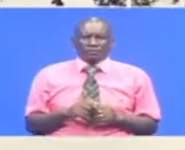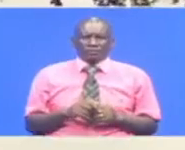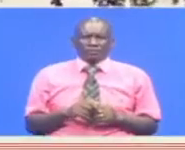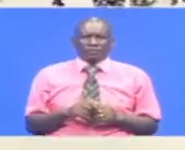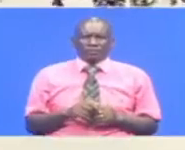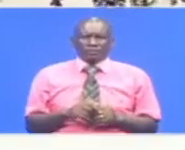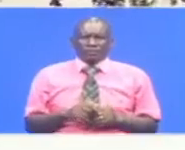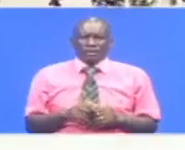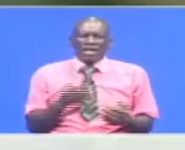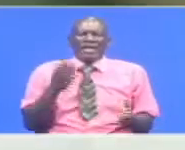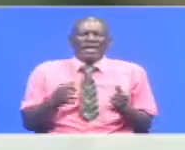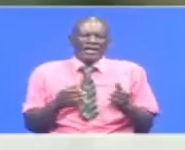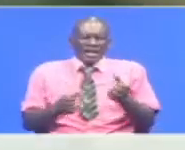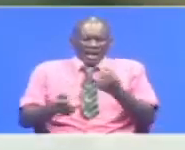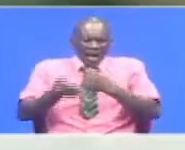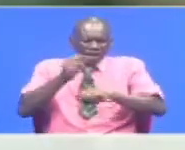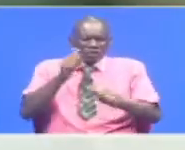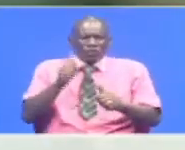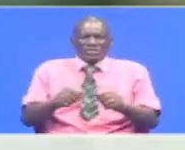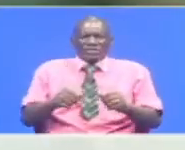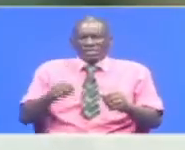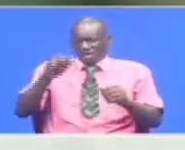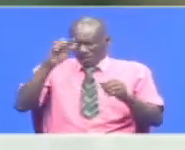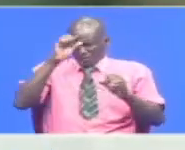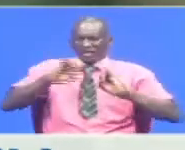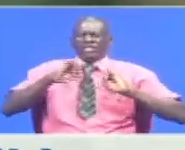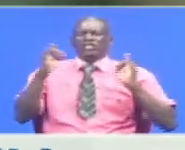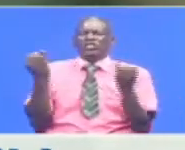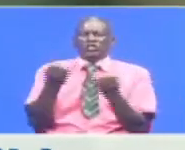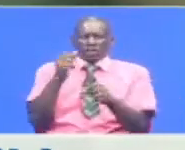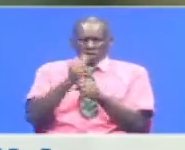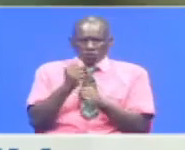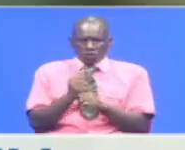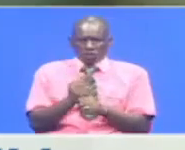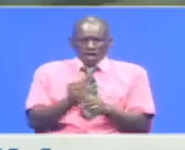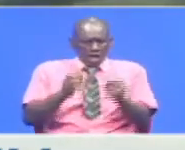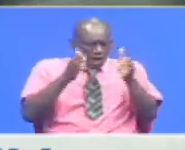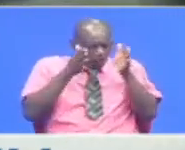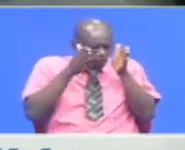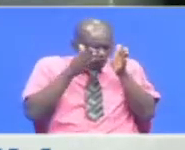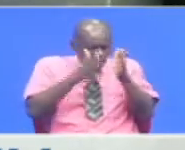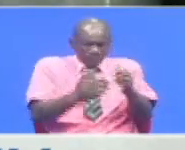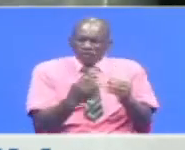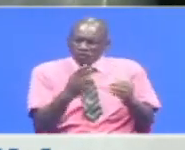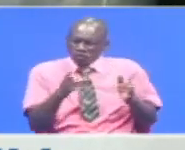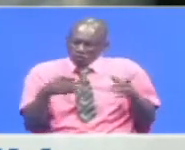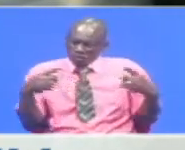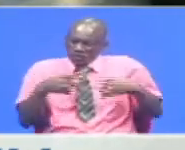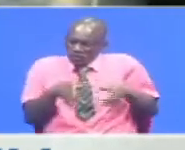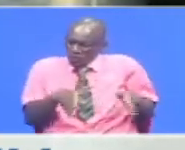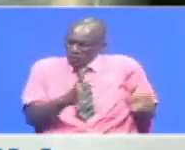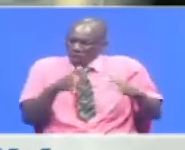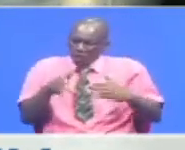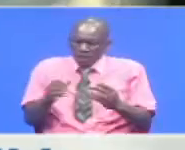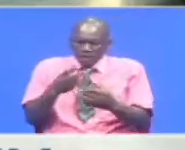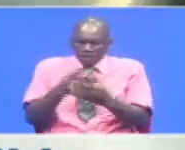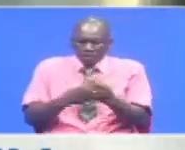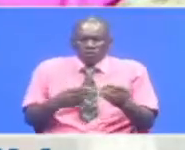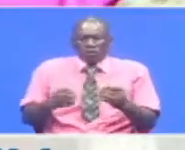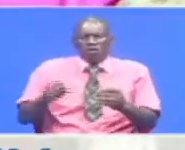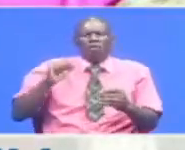Hatua zozote ambazo taasisi za serikali zinachukua zinamulikwa kwa maninga mawili na pande zote katika ulingo wa